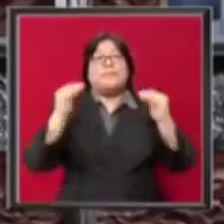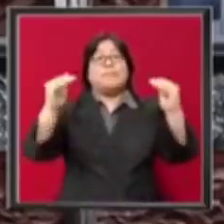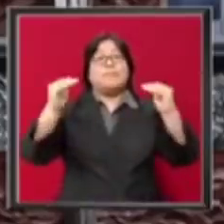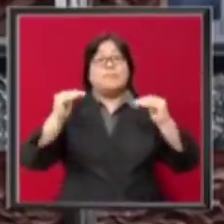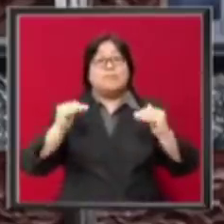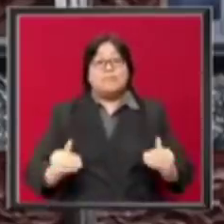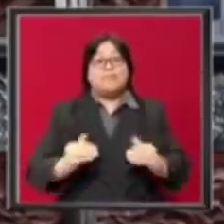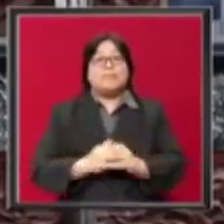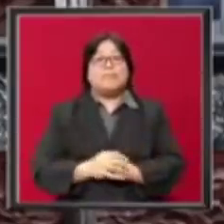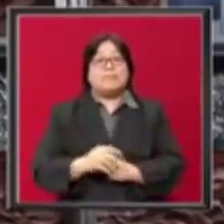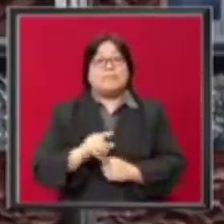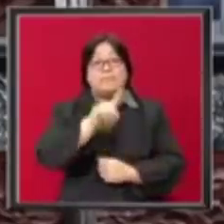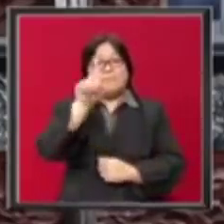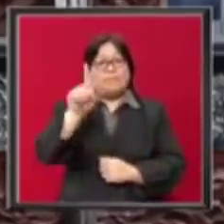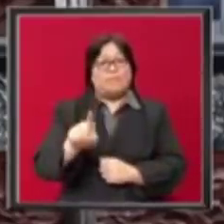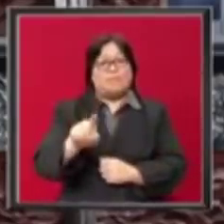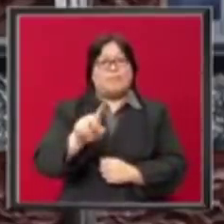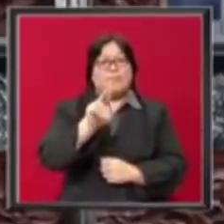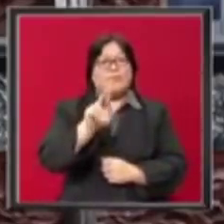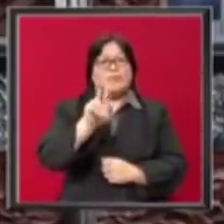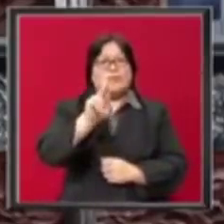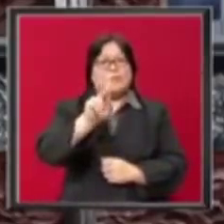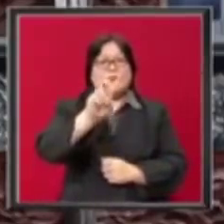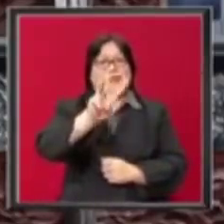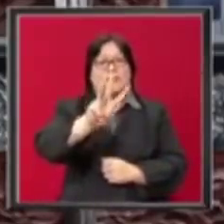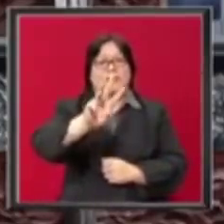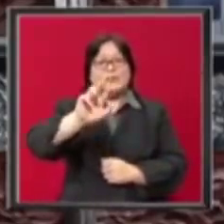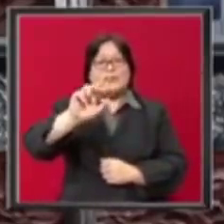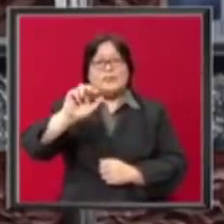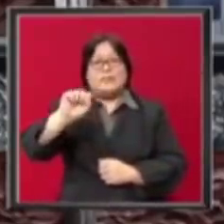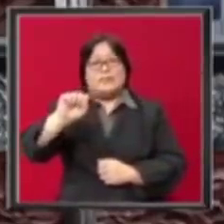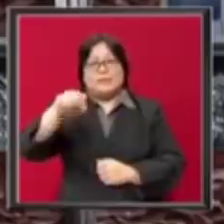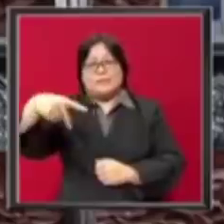Berikutnya, soal kumpulan wang amanah pencen.